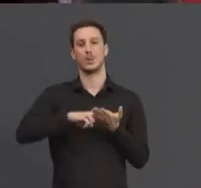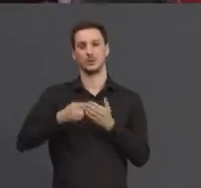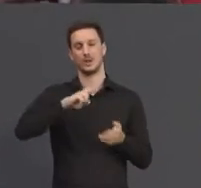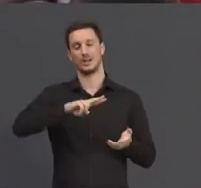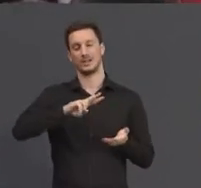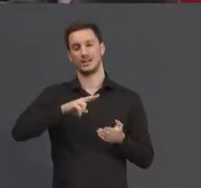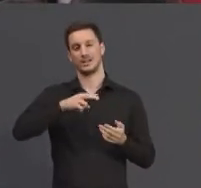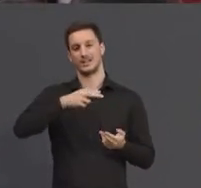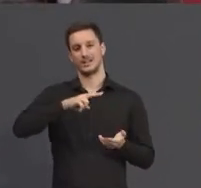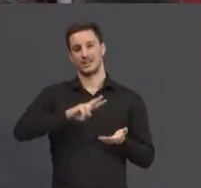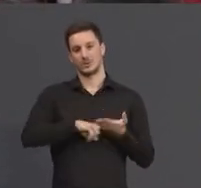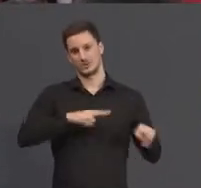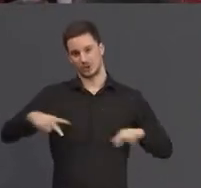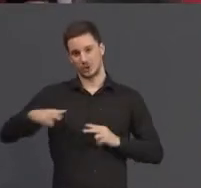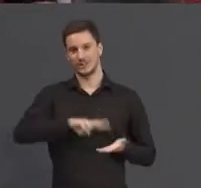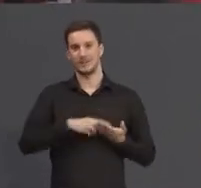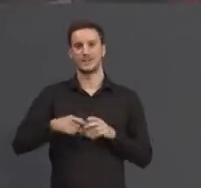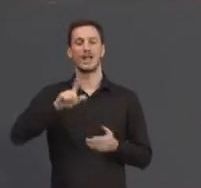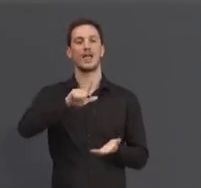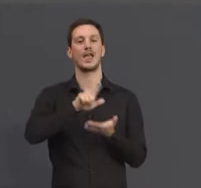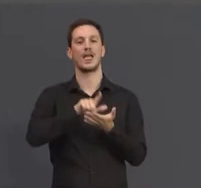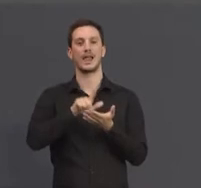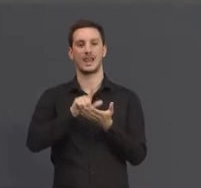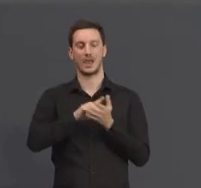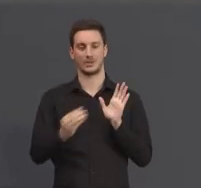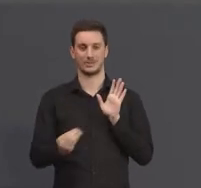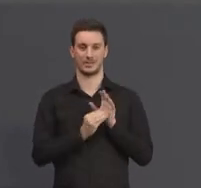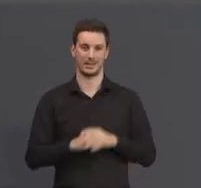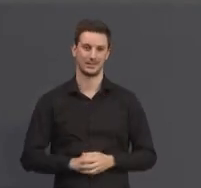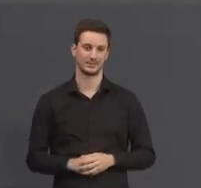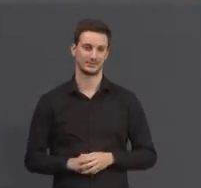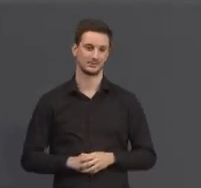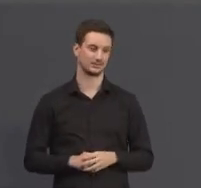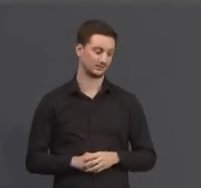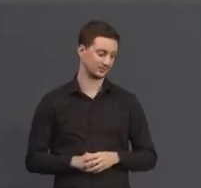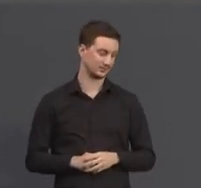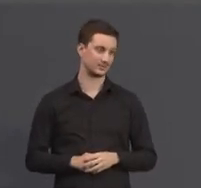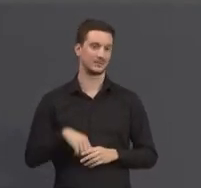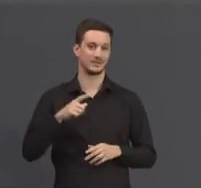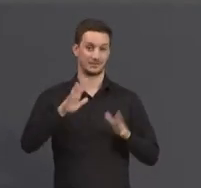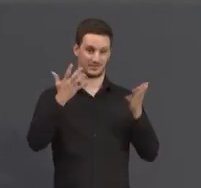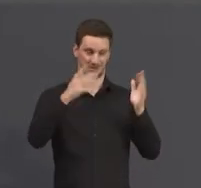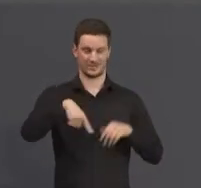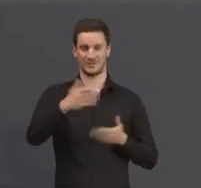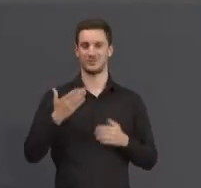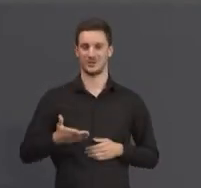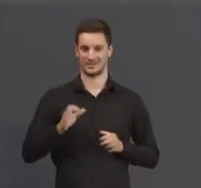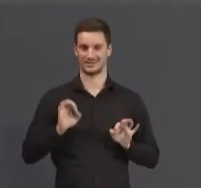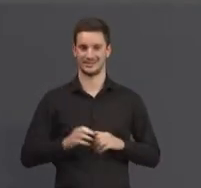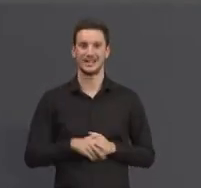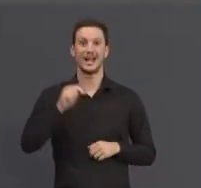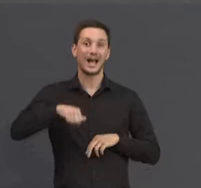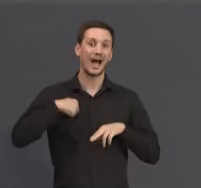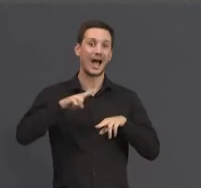i llengües aplicades. Per cert, aplaudiu-vos, aplaudiu-vos que us ho mereixeu. Per cert, en